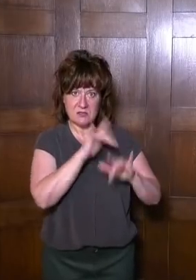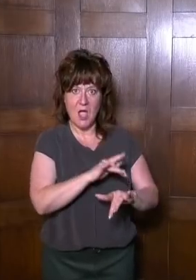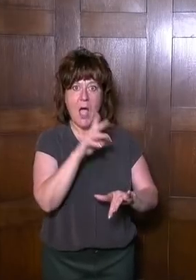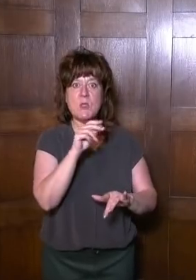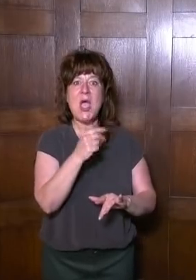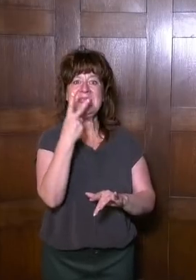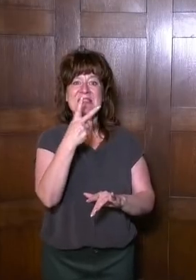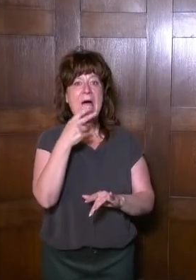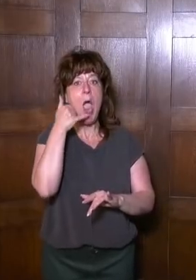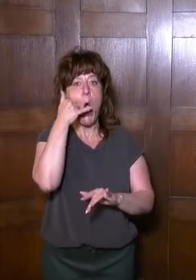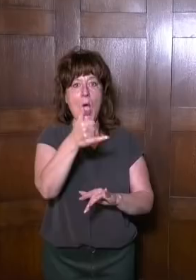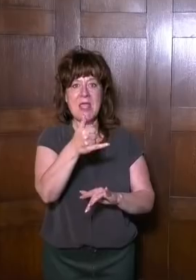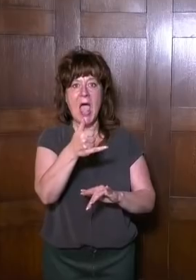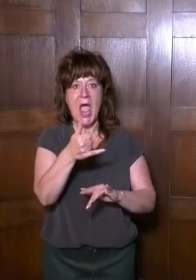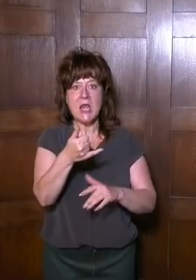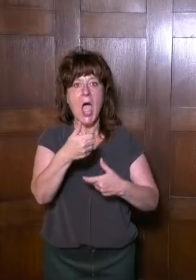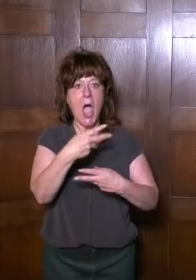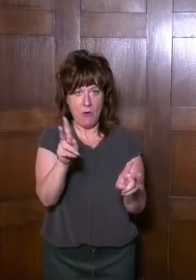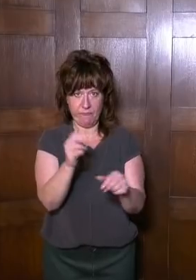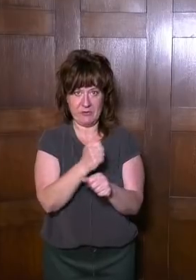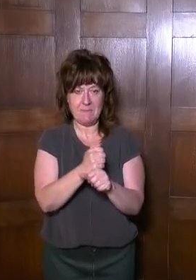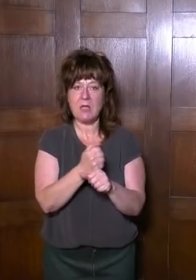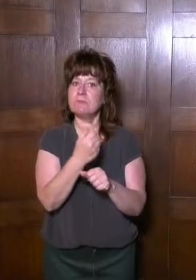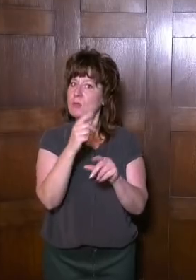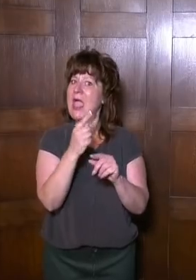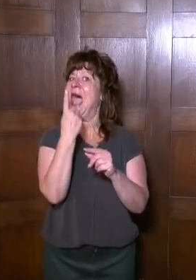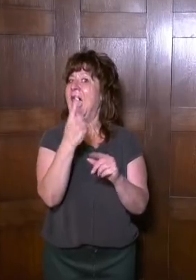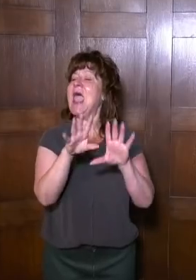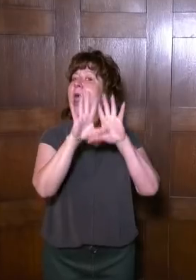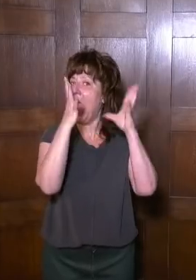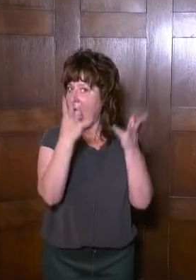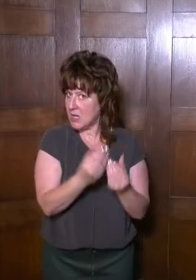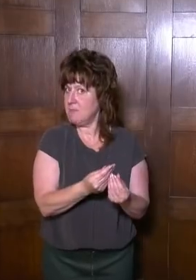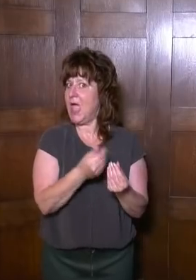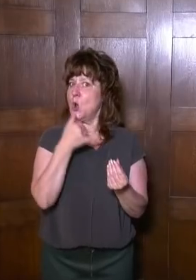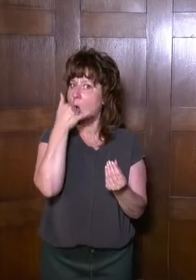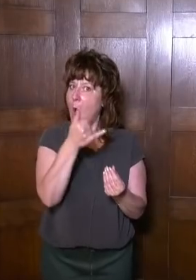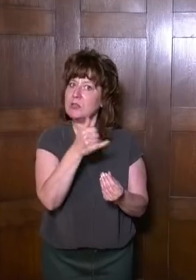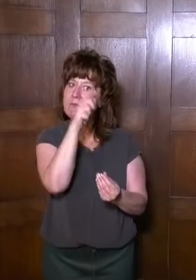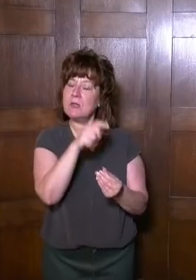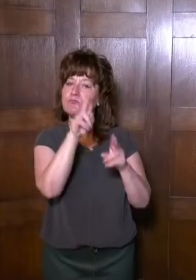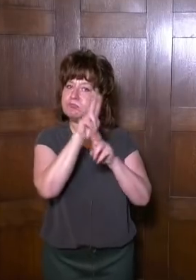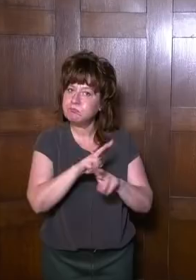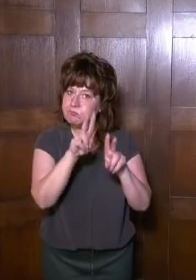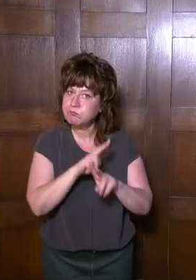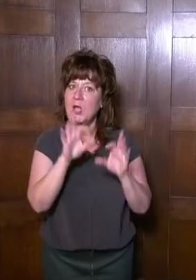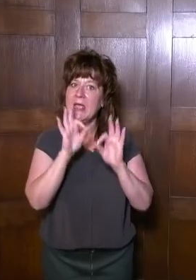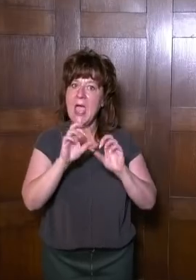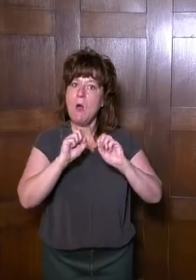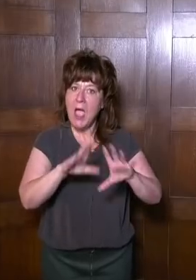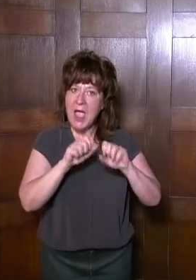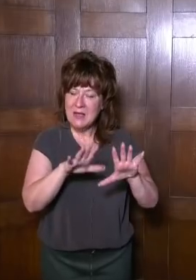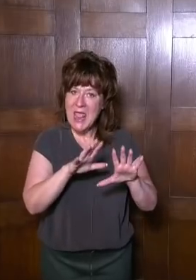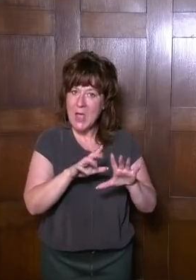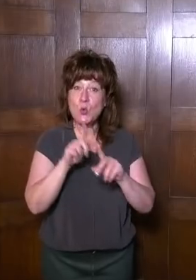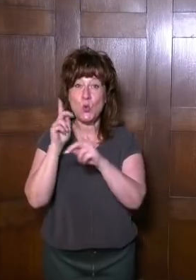2 Hotlines geschalten. Eine allgemeine Hotline, um auch die Menschen beruhigen zu können, um ihnen zu erläutern, worum es geht. Und